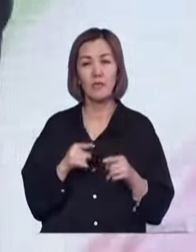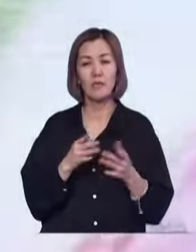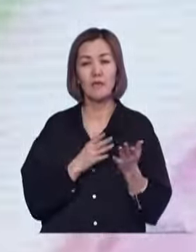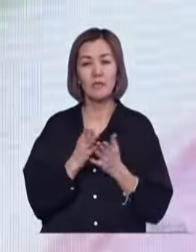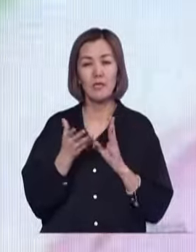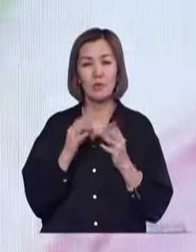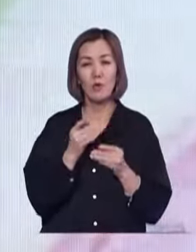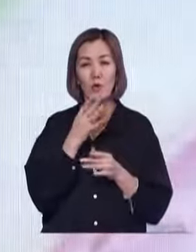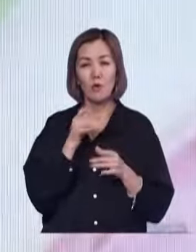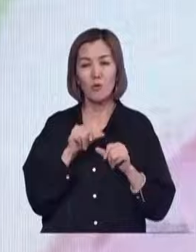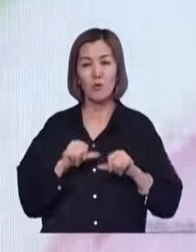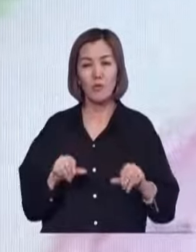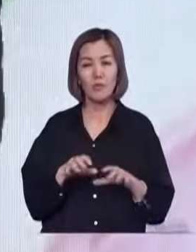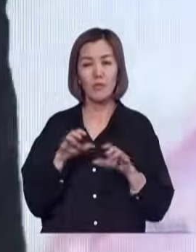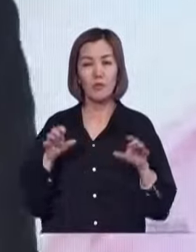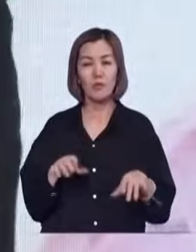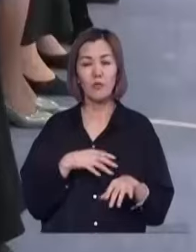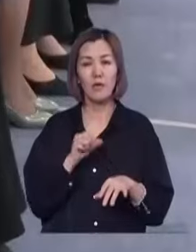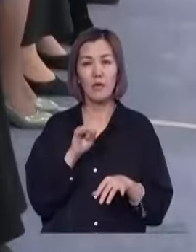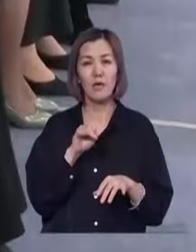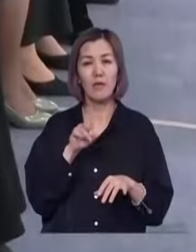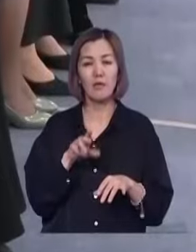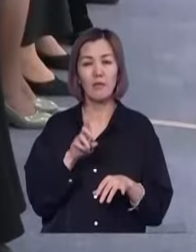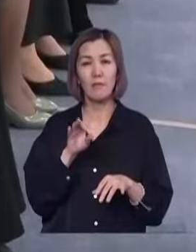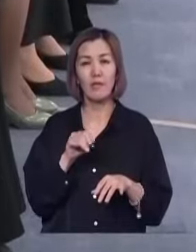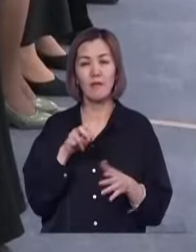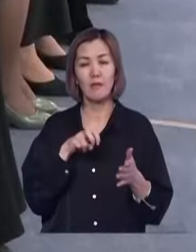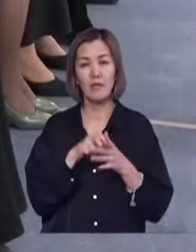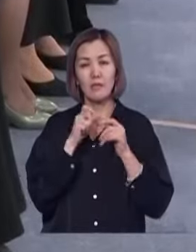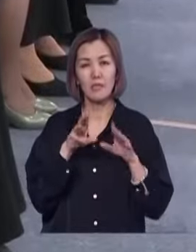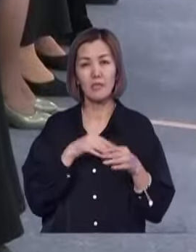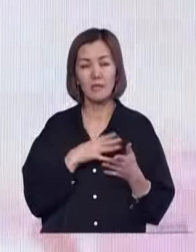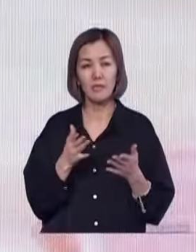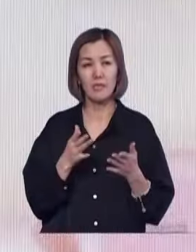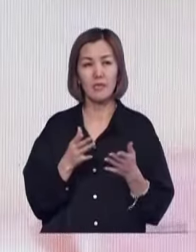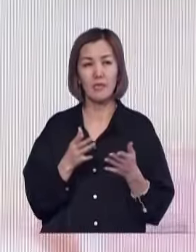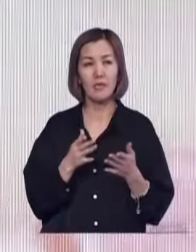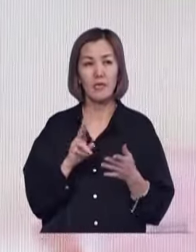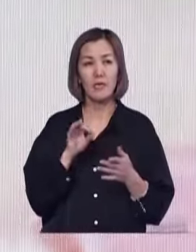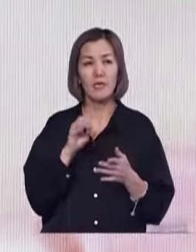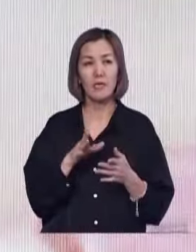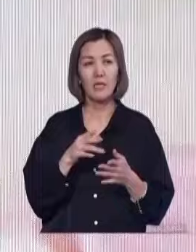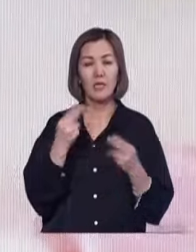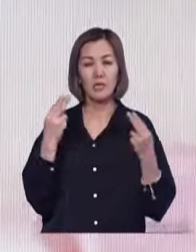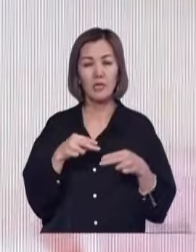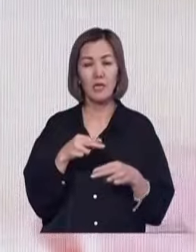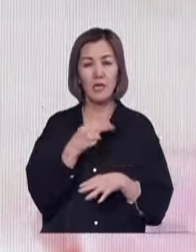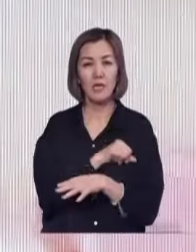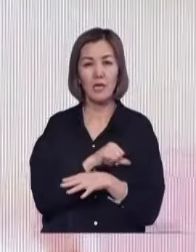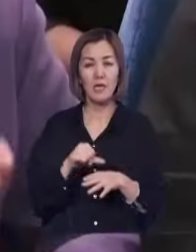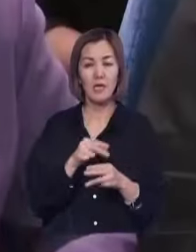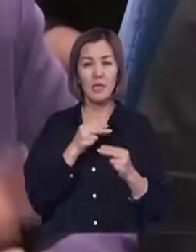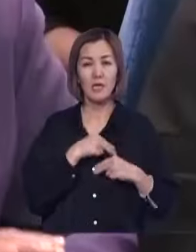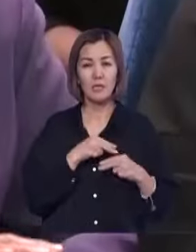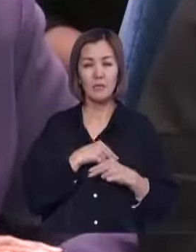жөніндегі ұлттық комиссияның төрағасы Аида Балаеваның алғыс хаты табысталды. Қатарында Кеген ауданының шекара қызметінде 10 жылдан